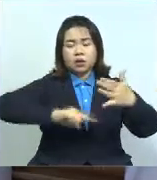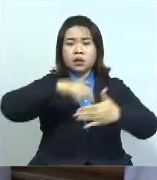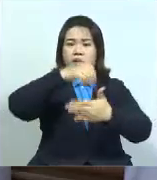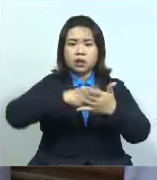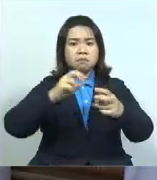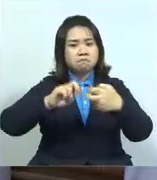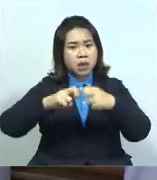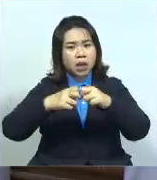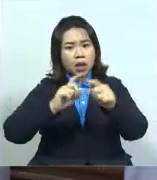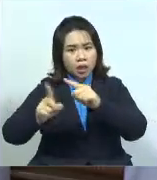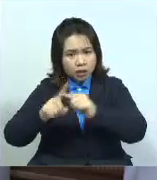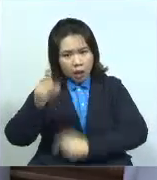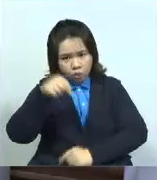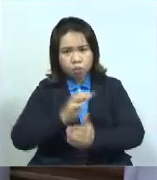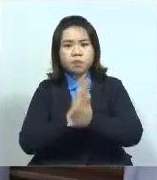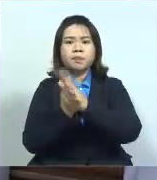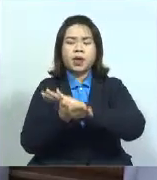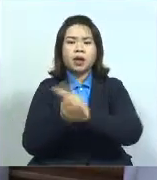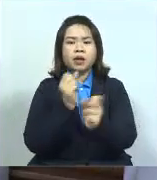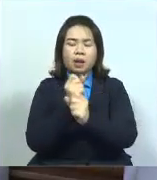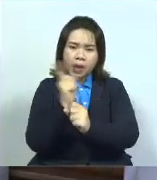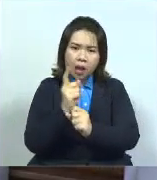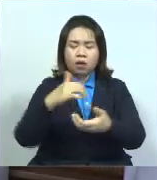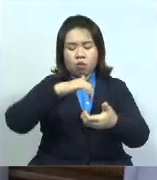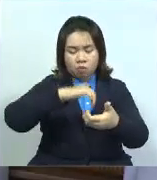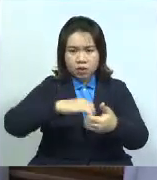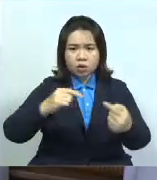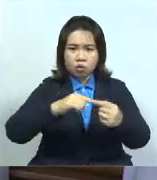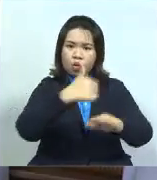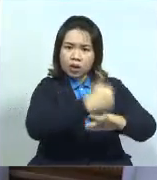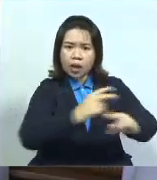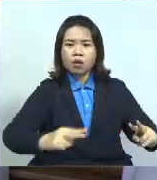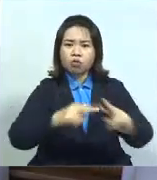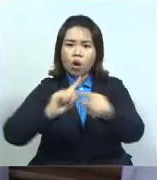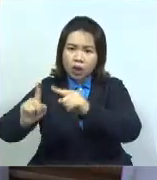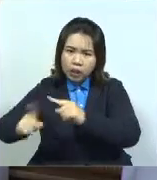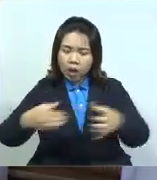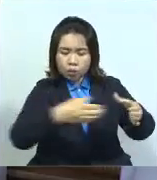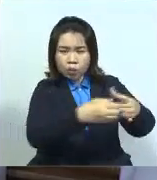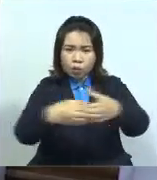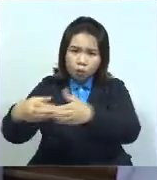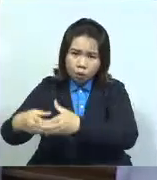ายอย่างที่ต้องมีการปรับปรุงเปลี่ยนแปลงความร่วมมือกับบรรดารัฐมนตรีที่มาจากพรรคการเมืองต่าง